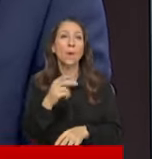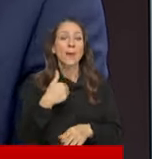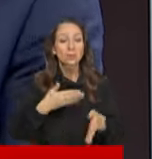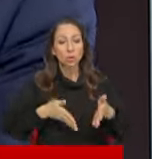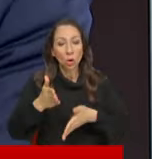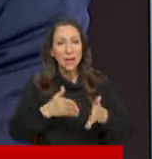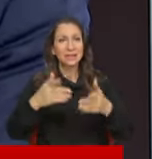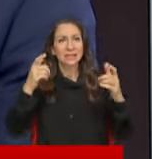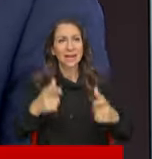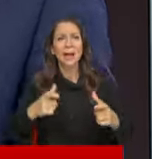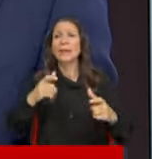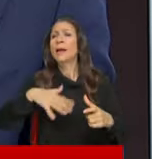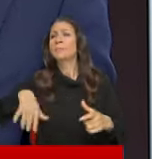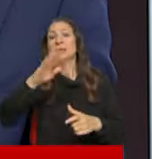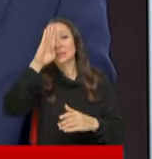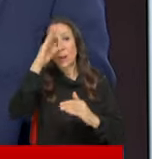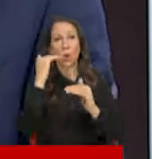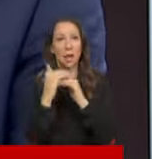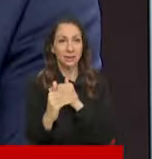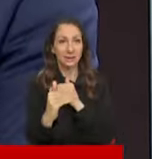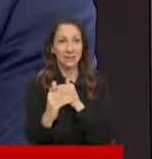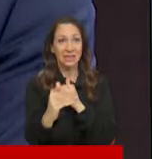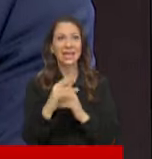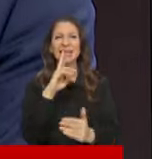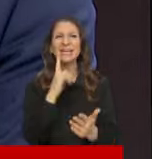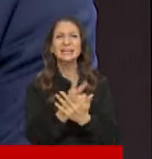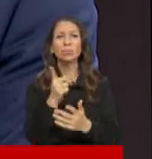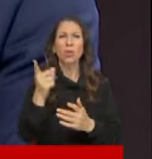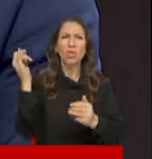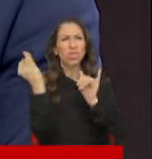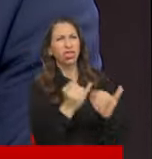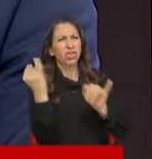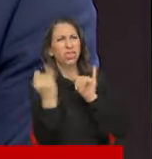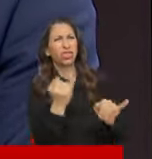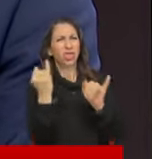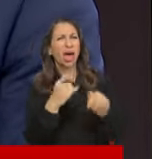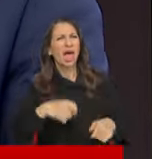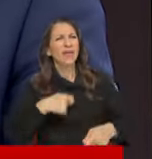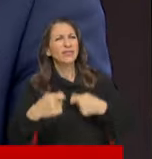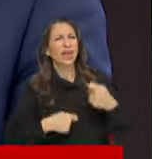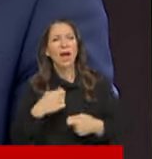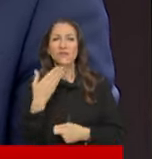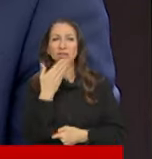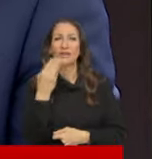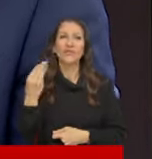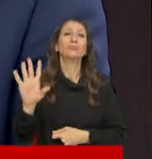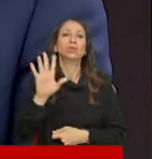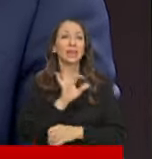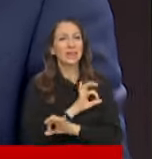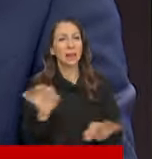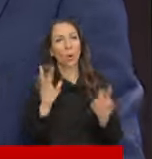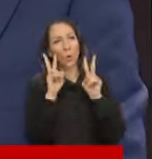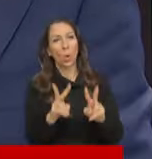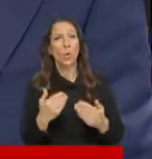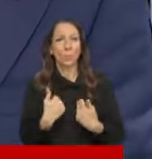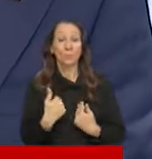sokakta sahada meydanlarda İstanbul halkının kesinlikle bu karalama kampanyalarına ve iftiralara fırsat vermeyeceğini çok net bir şek